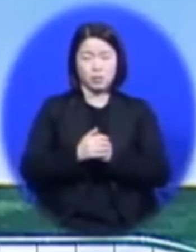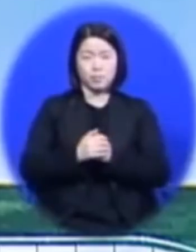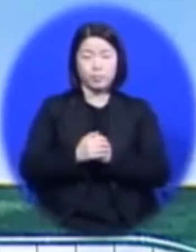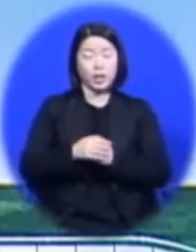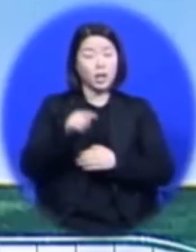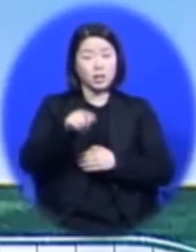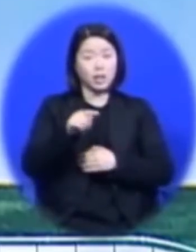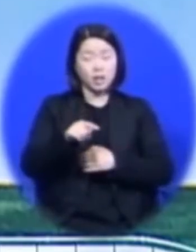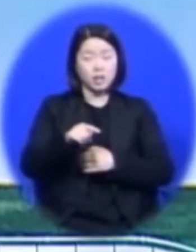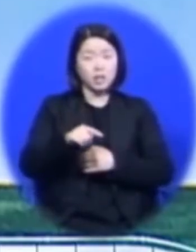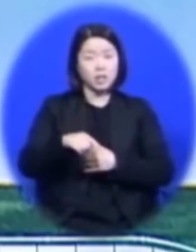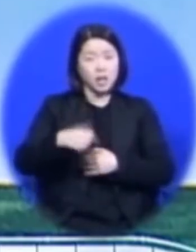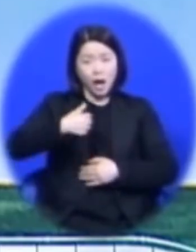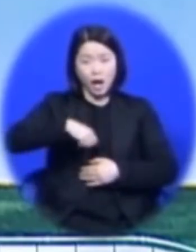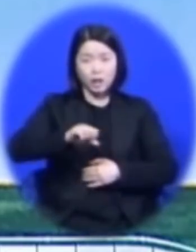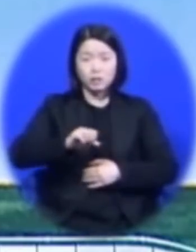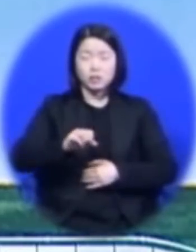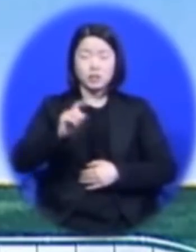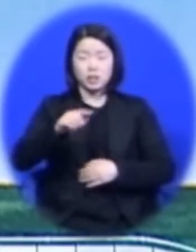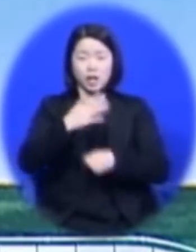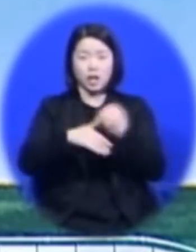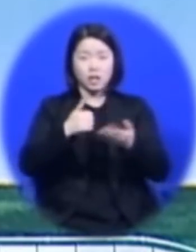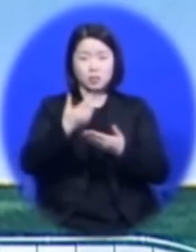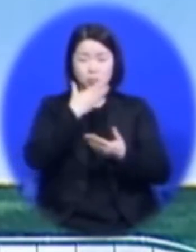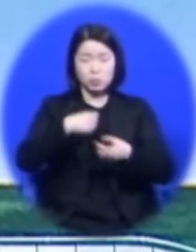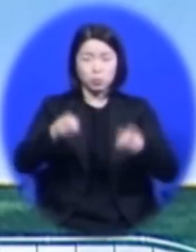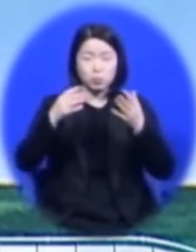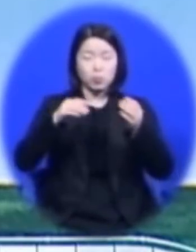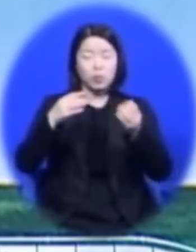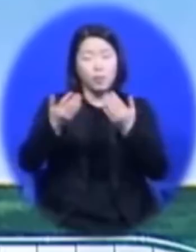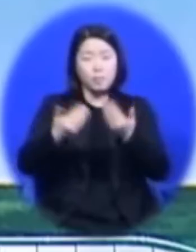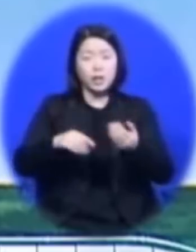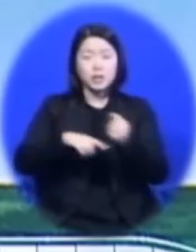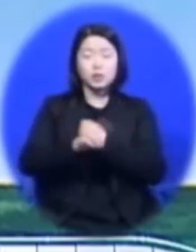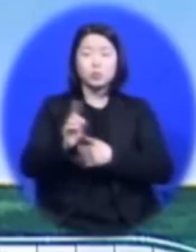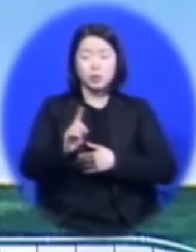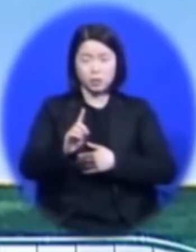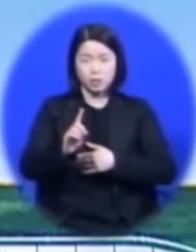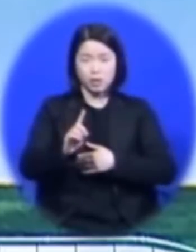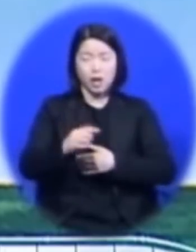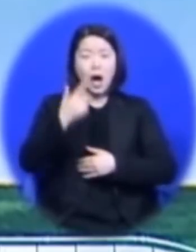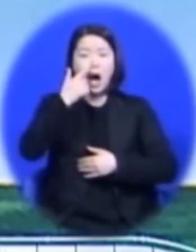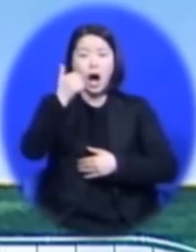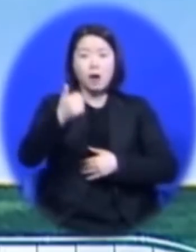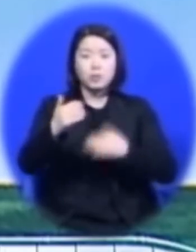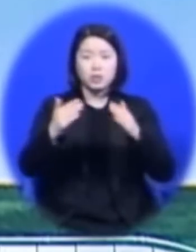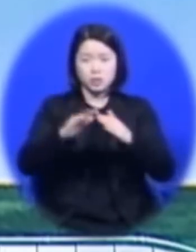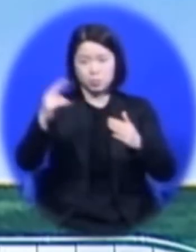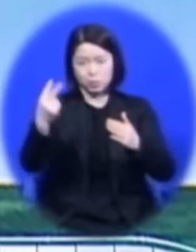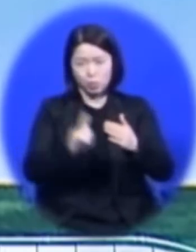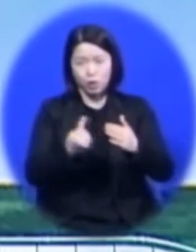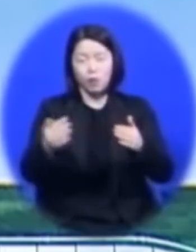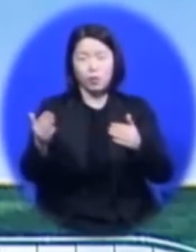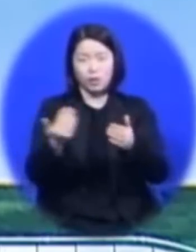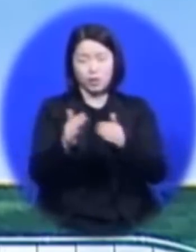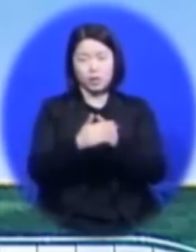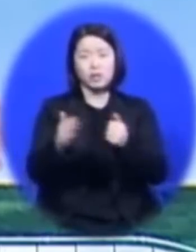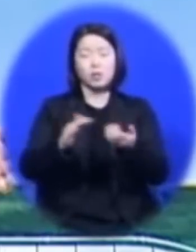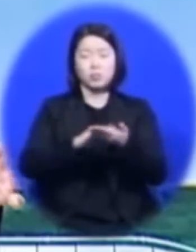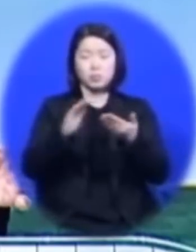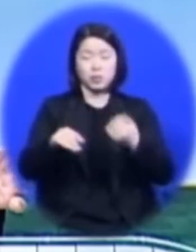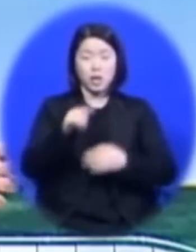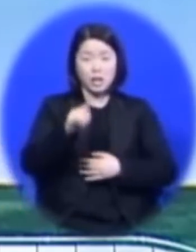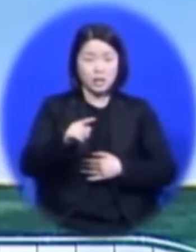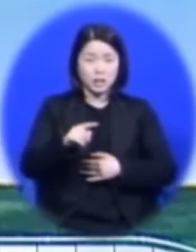근데 이 탕자가 어떻게 이런 하나님의 축복을 받았습니까 아버지 집에 돌아왔기 때문입니다 그는